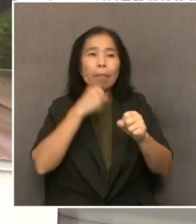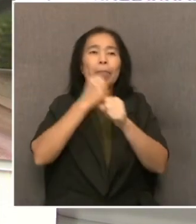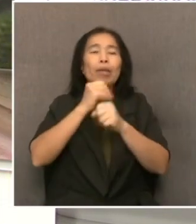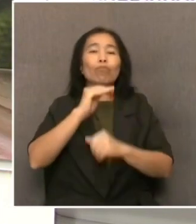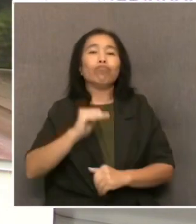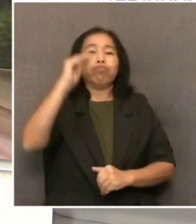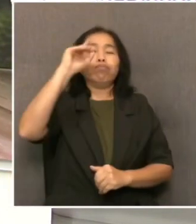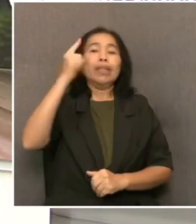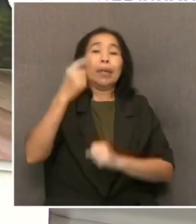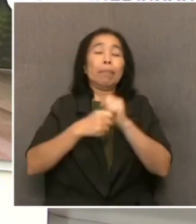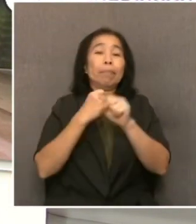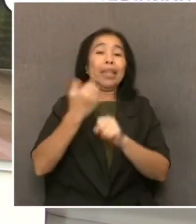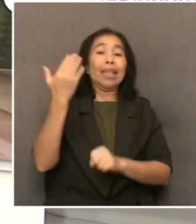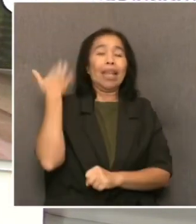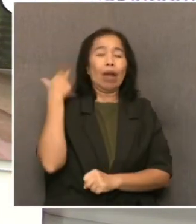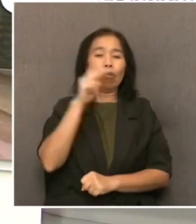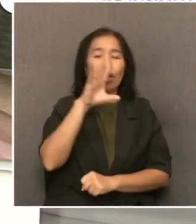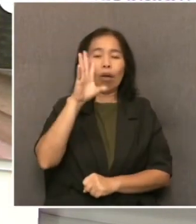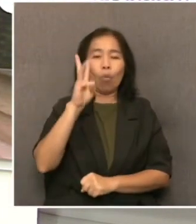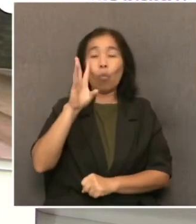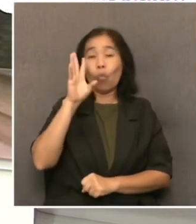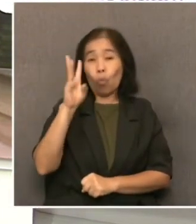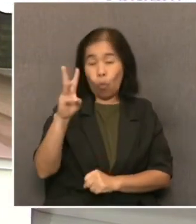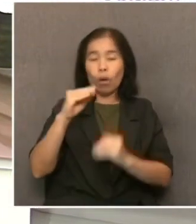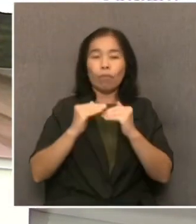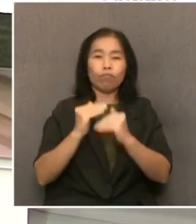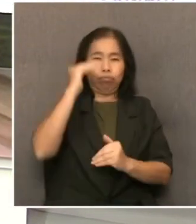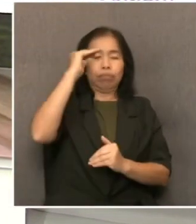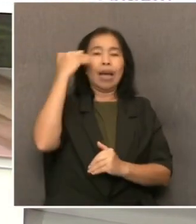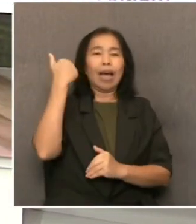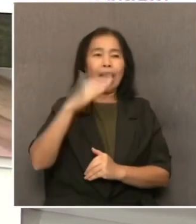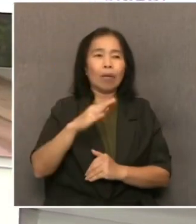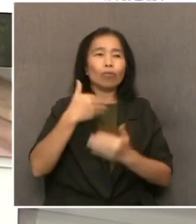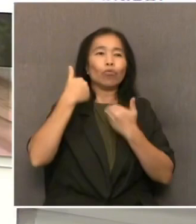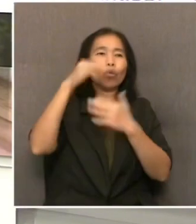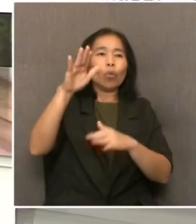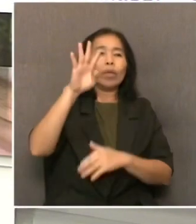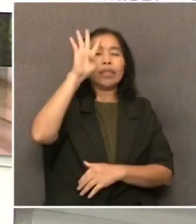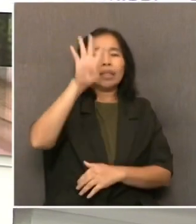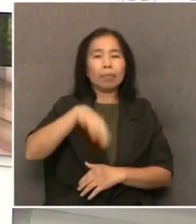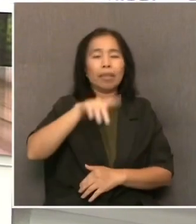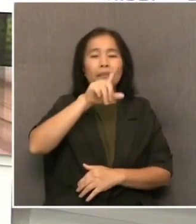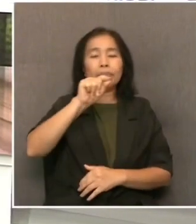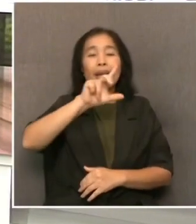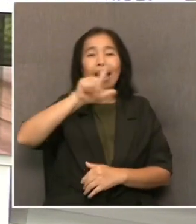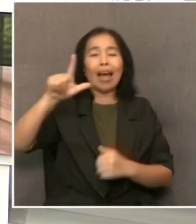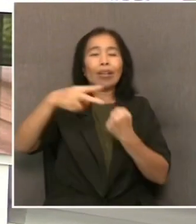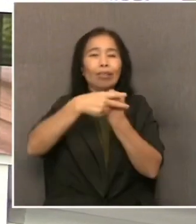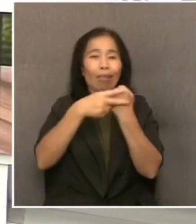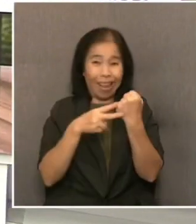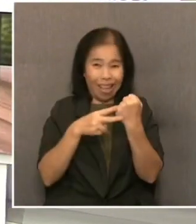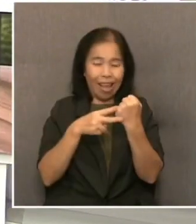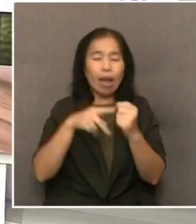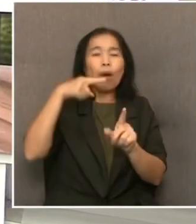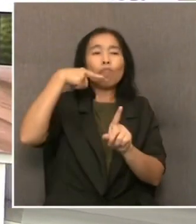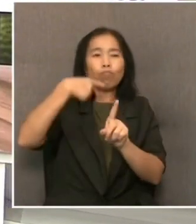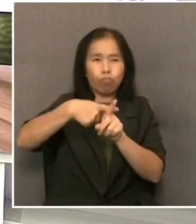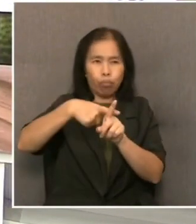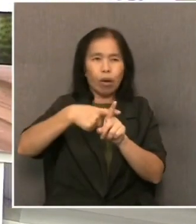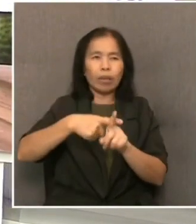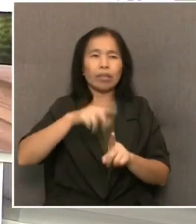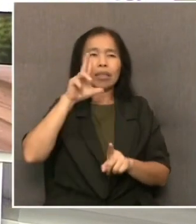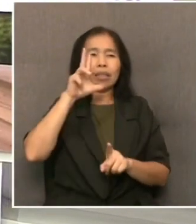อย่างปีที่แล้ว 2566นะคะแล้วก็ส่งออกไปจีนได้ถึง 4,0 120ล้านดอลลาร์ขยายตัวเพิ่มขึ้น